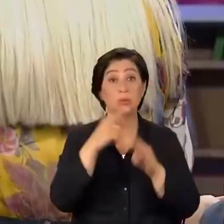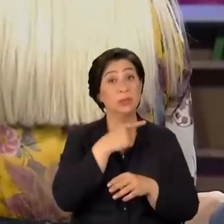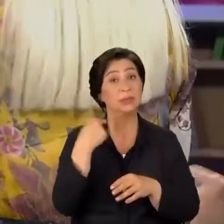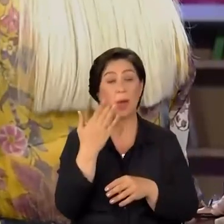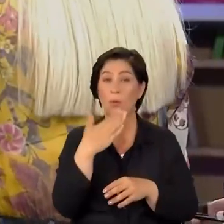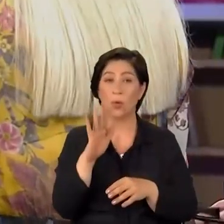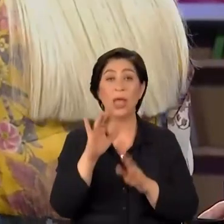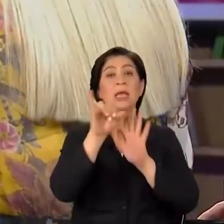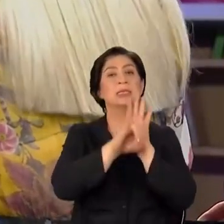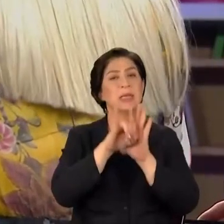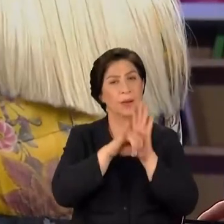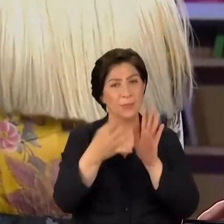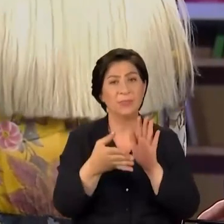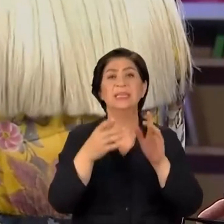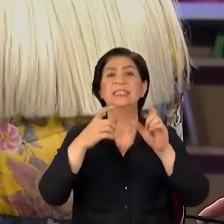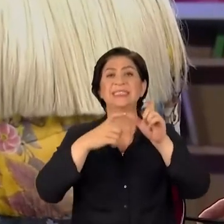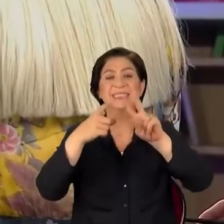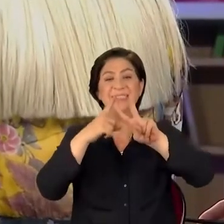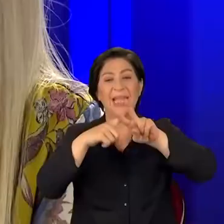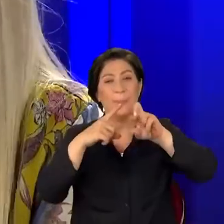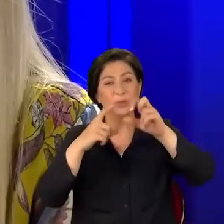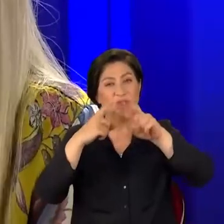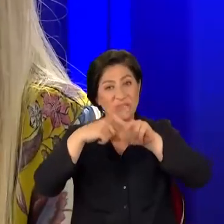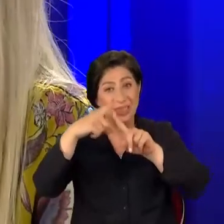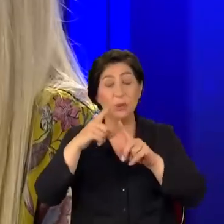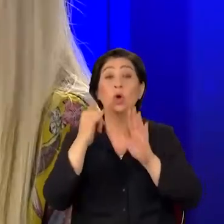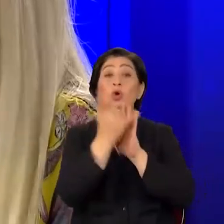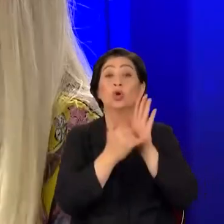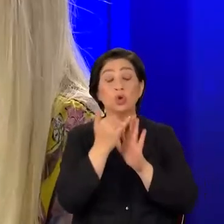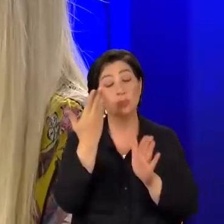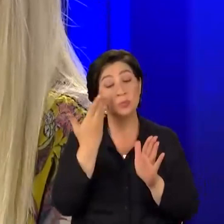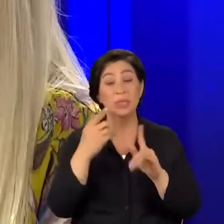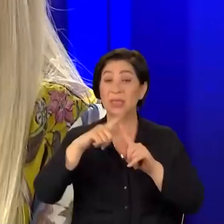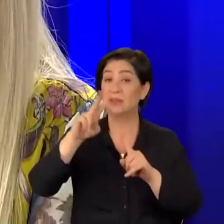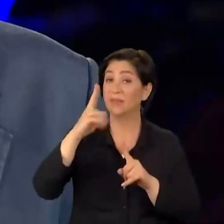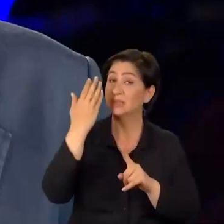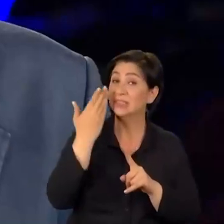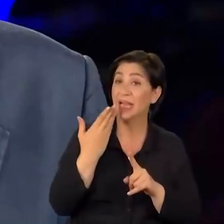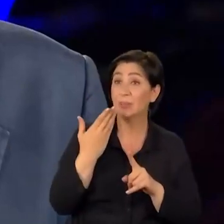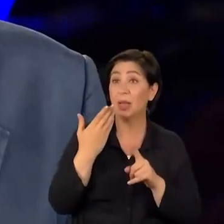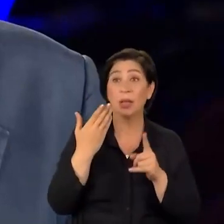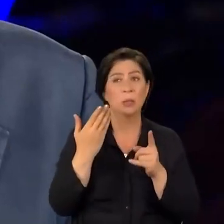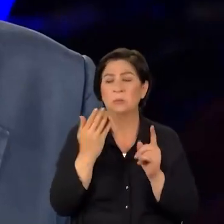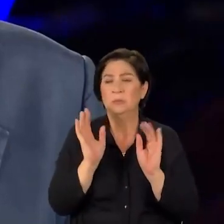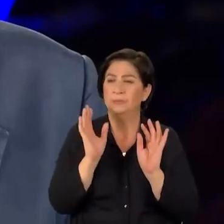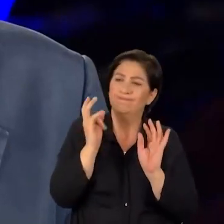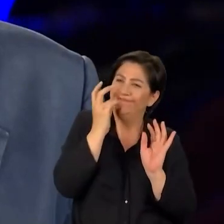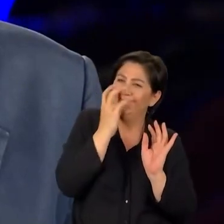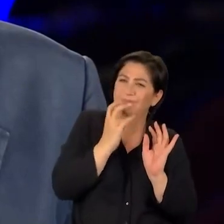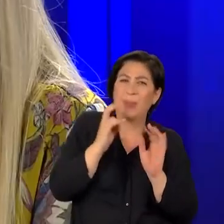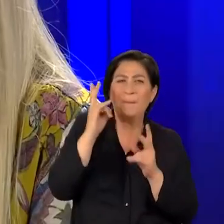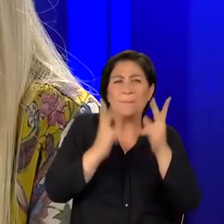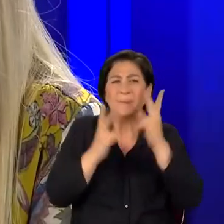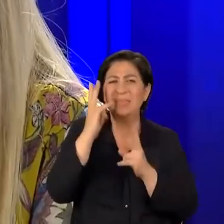yoklar. Instagram'dalar, Snapchat'te olabiliyorlar zaman zaman ve ama YouTube seyrediyorlar. Evet. Televizyon seyretmeleri konusunda çok seçiciler. Sadece